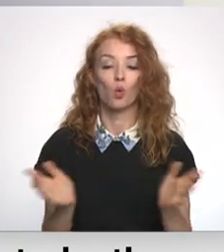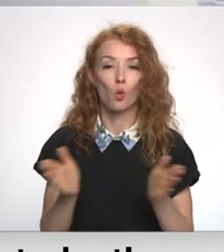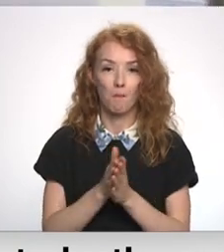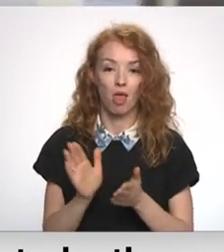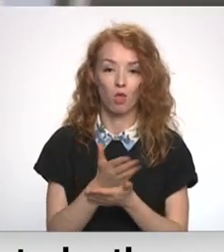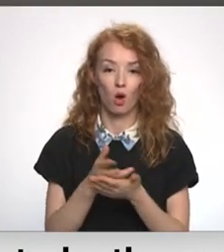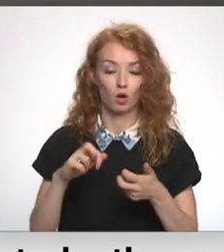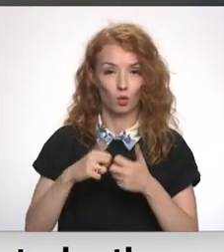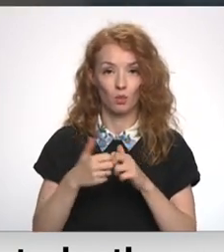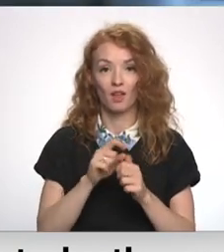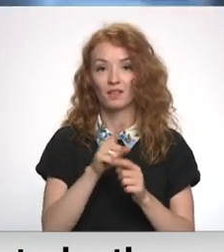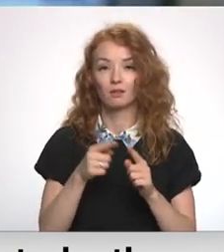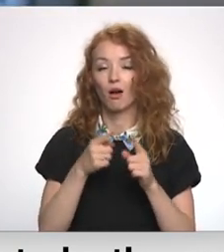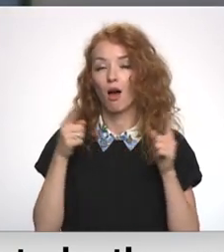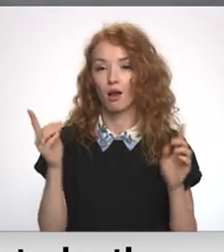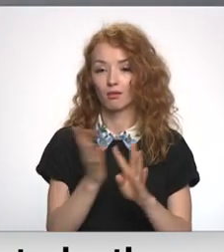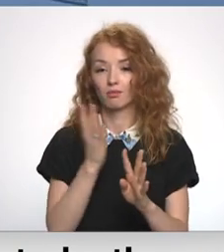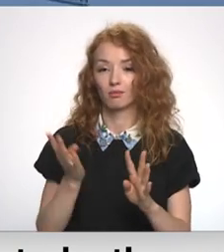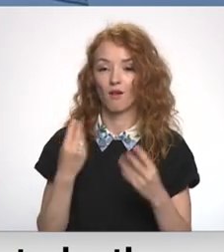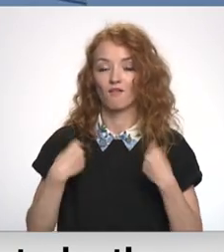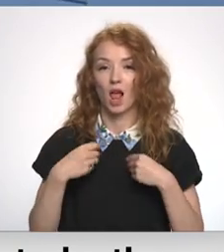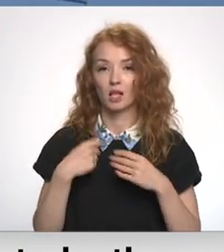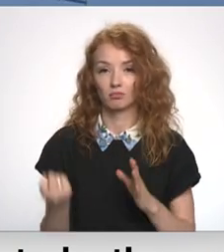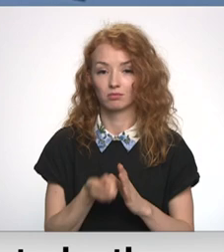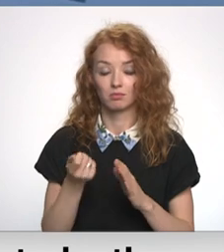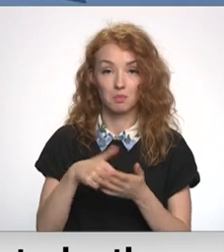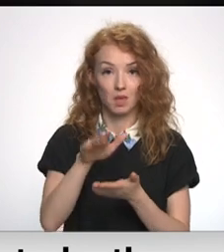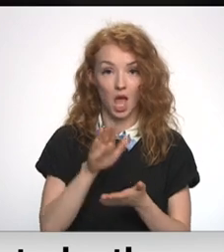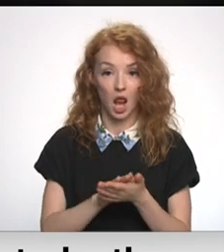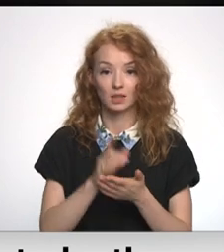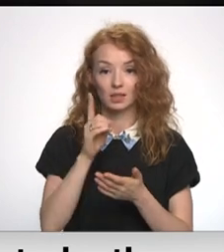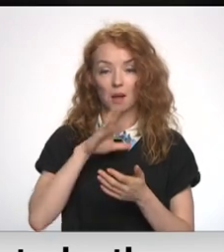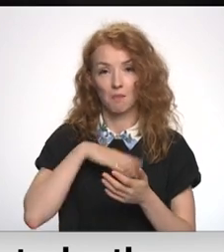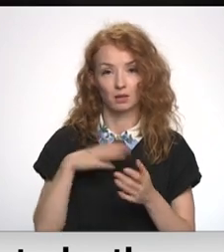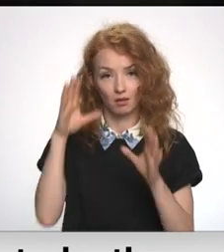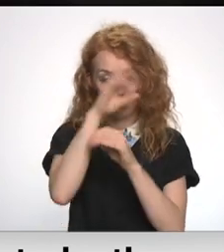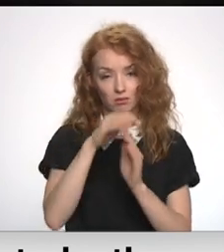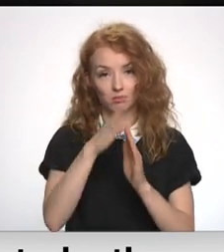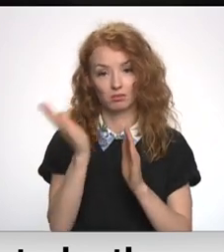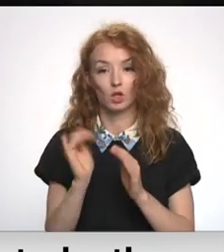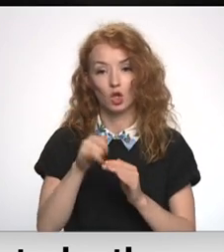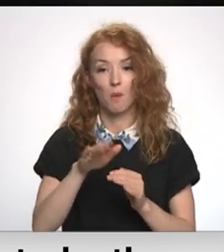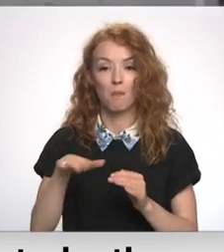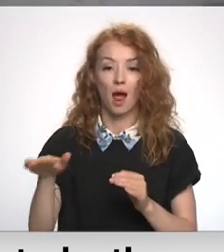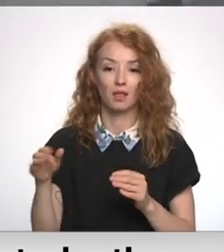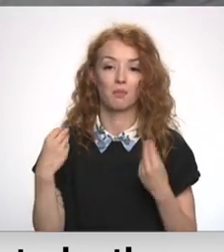kopīgi. Visgarākās rindas veidojas veļas telpā, kur pieraksts var būt pat pēc pusnakts, jo ģimenēm ar bērniem veļas daudz.